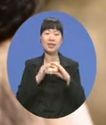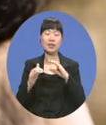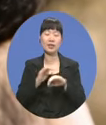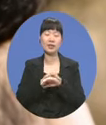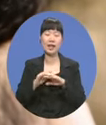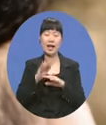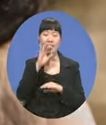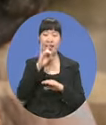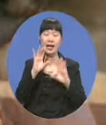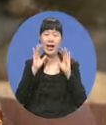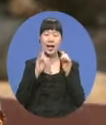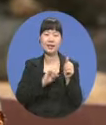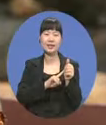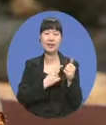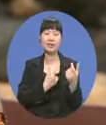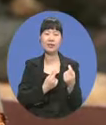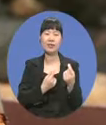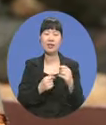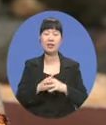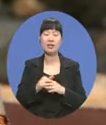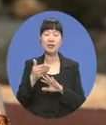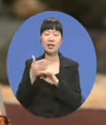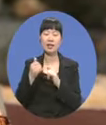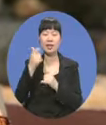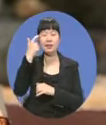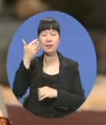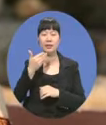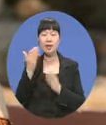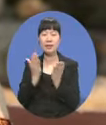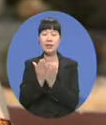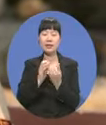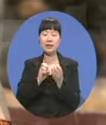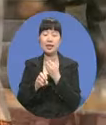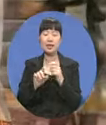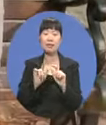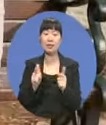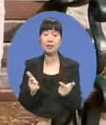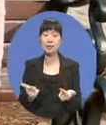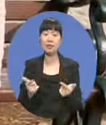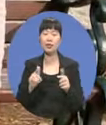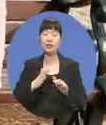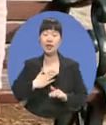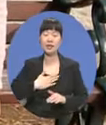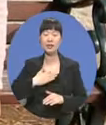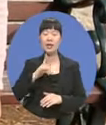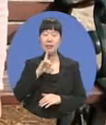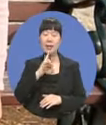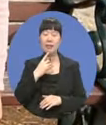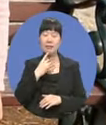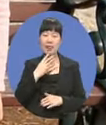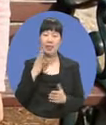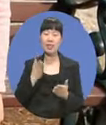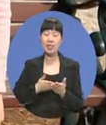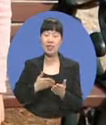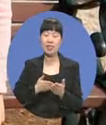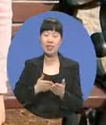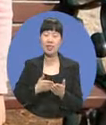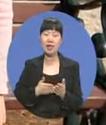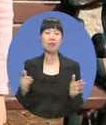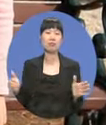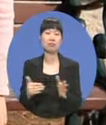의사소통이 안 되는 아이 이렇다. 상대의 질문에 맞는 답변을 하는 것이 아니라 자신의 말만 일방적으로